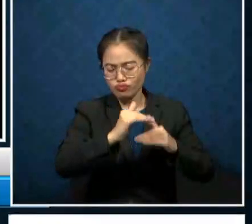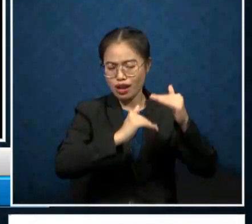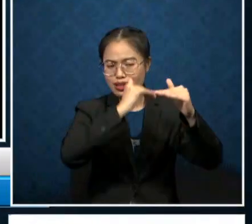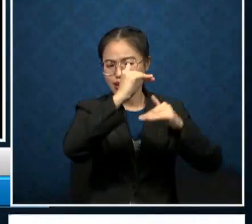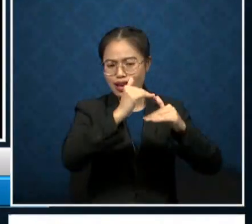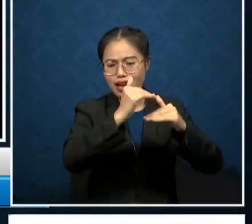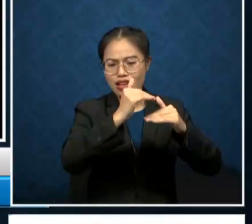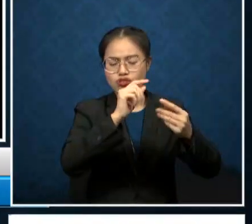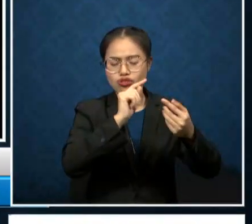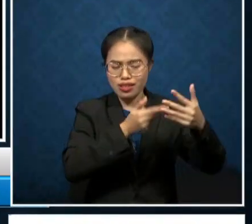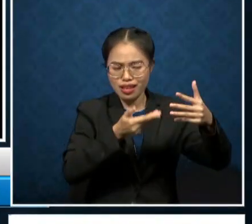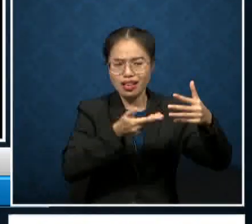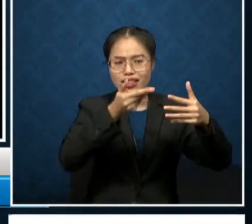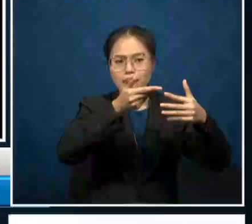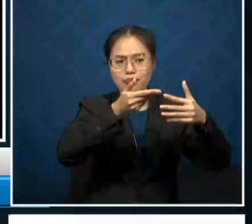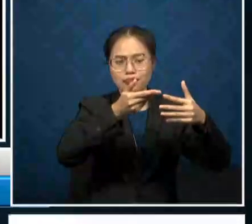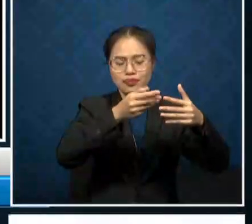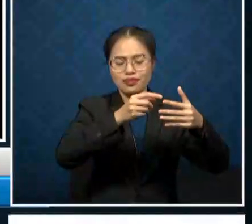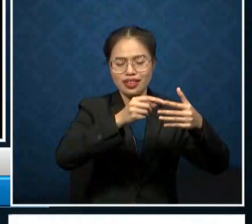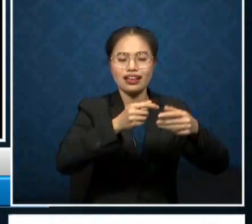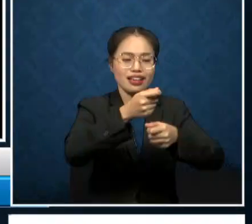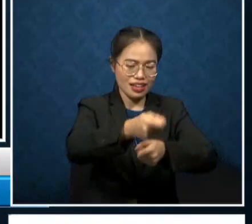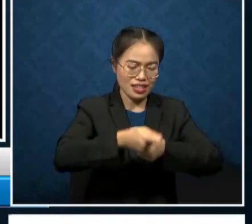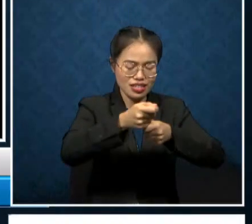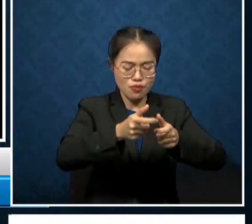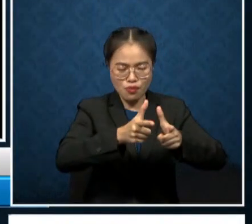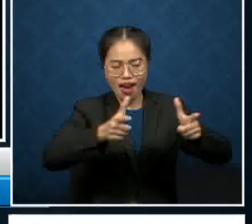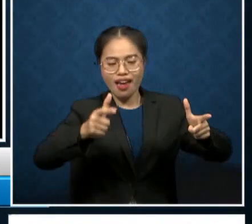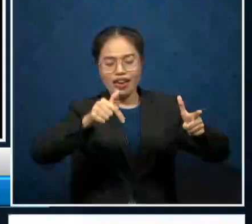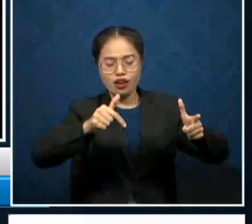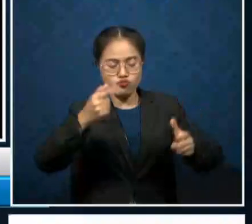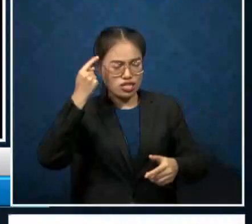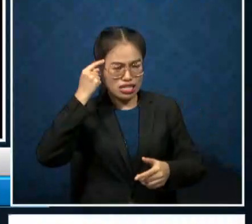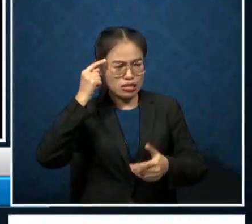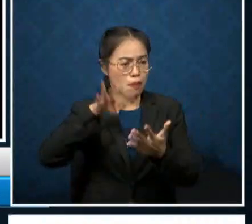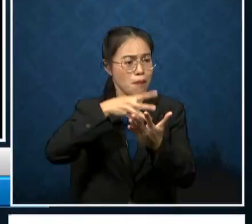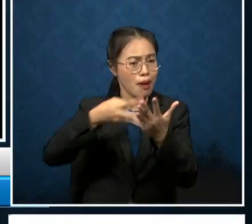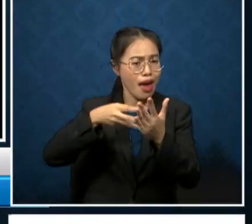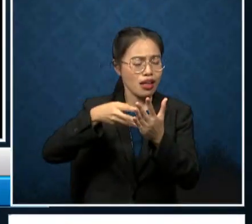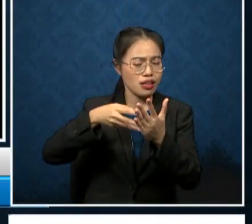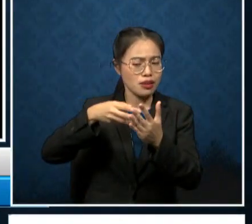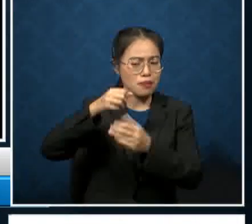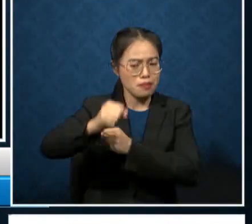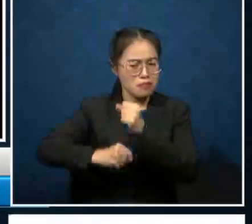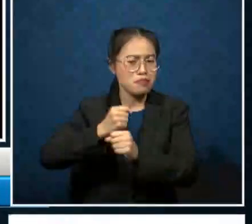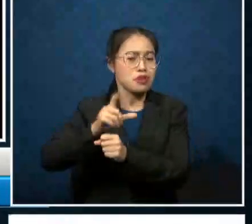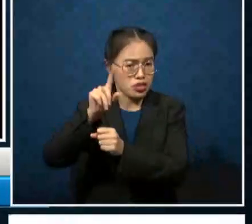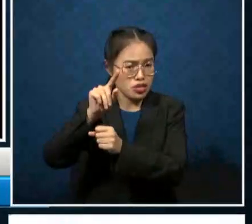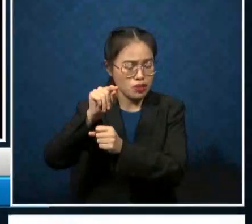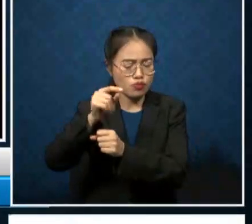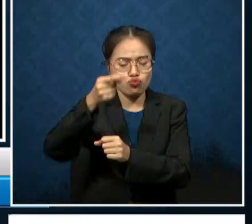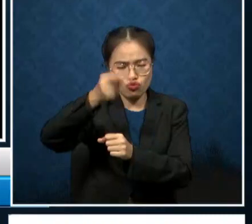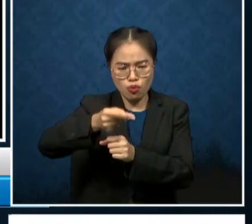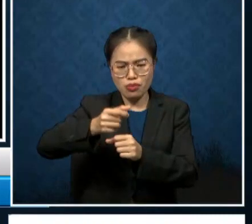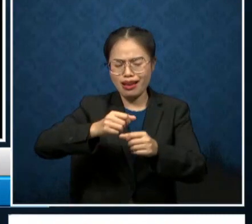เนี่ยเราวางยุทธศาสตรชาติไว้ 20ปีวางเป้าหมายไว้ 20ปีข้างแน่ 90%ของพที่การเกษตรจะต้องเป็นแปลง